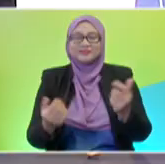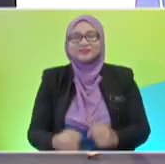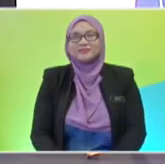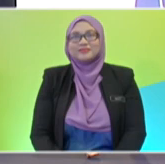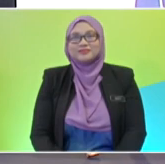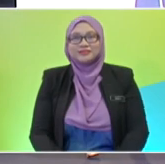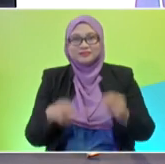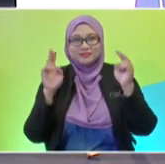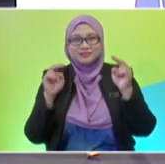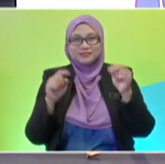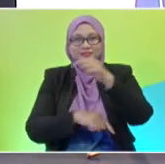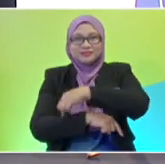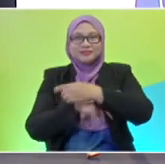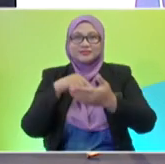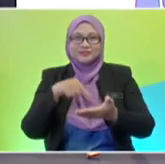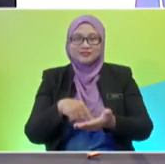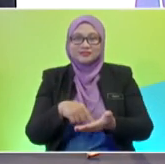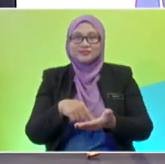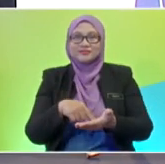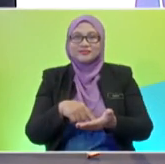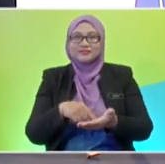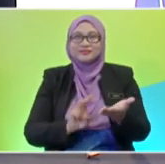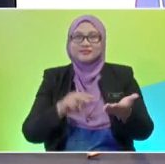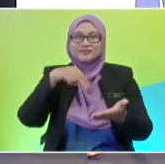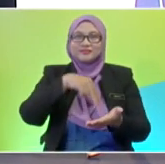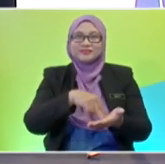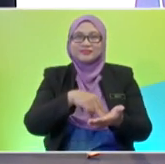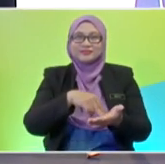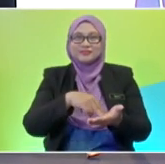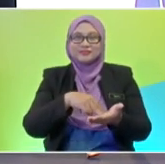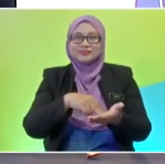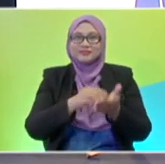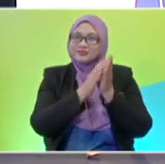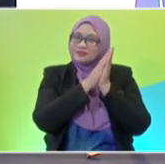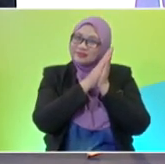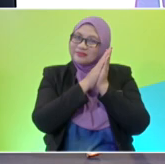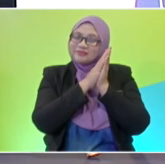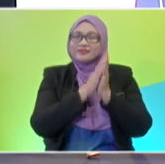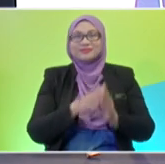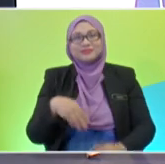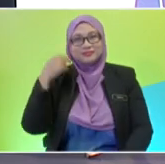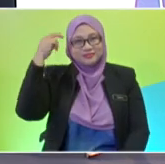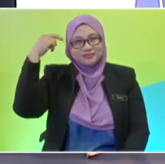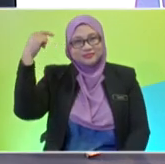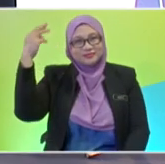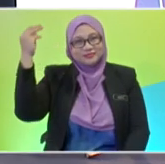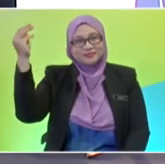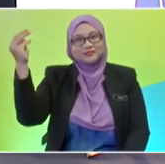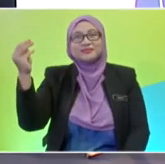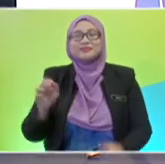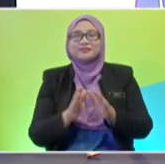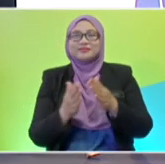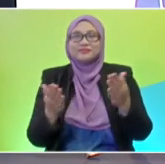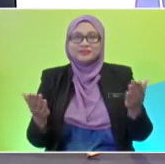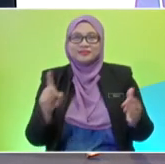pada hari ini bangun tidur bermimpi bermimpi dan seterusnya membuka satu jalan